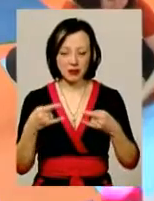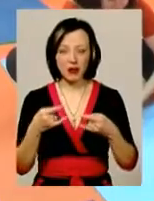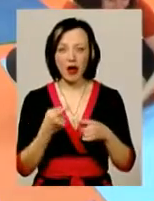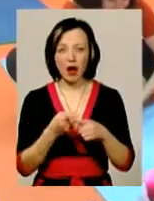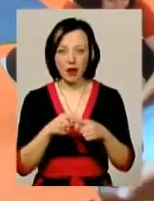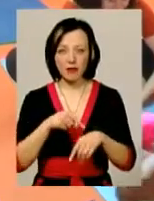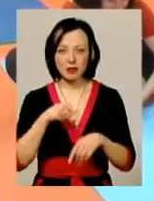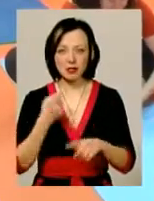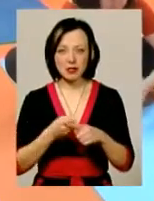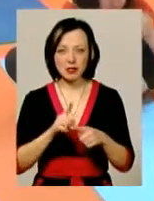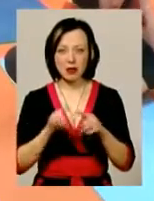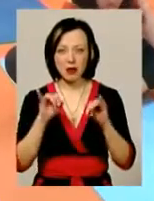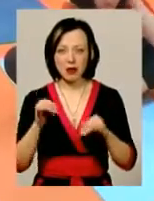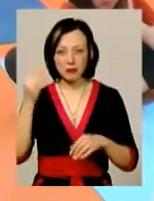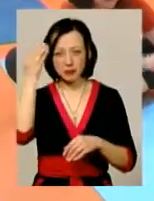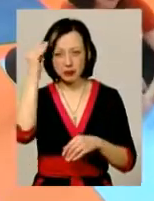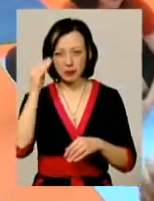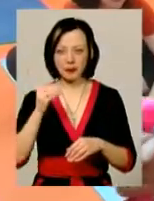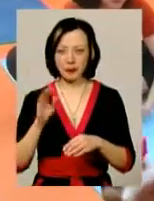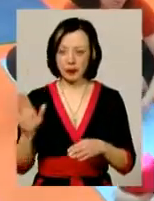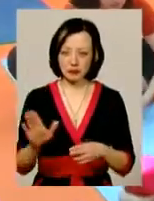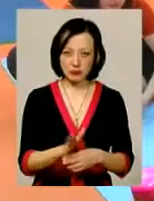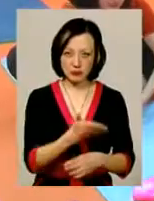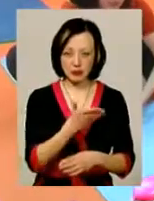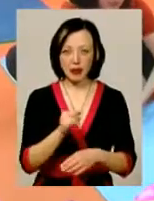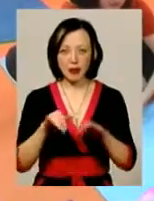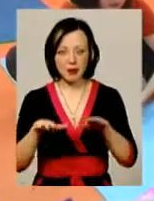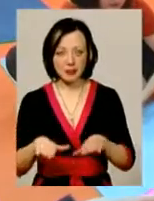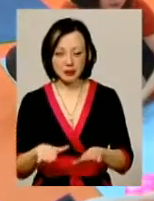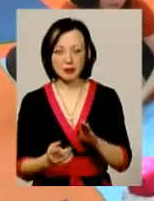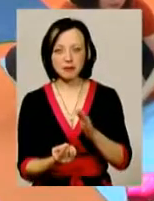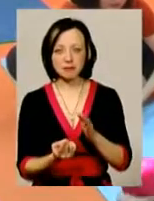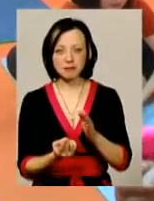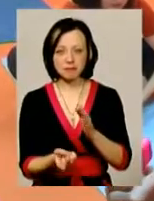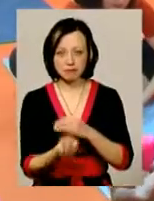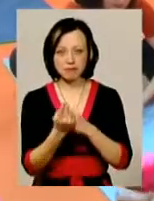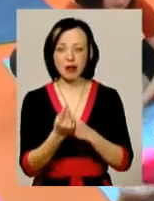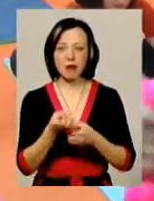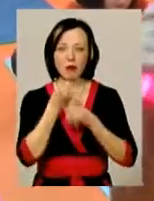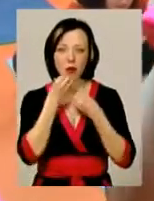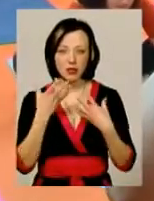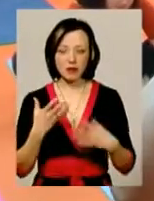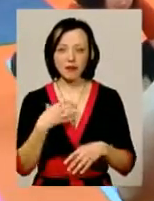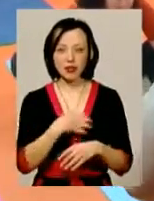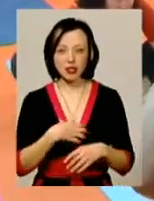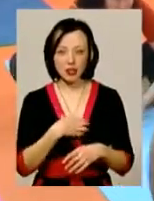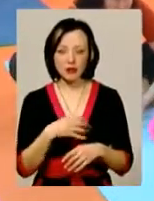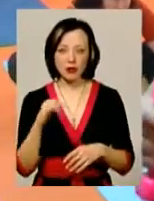негатив десь витіснюється потрохи, і на місце йому приходить позитив. Це дуже важливо і